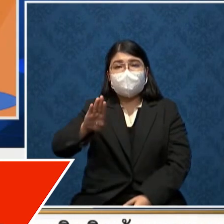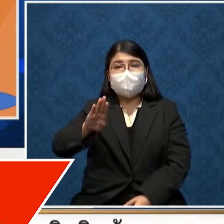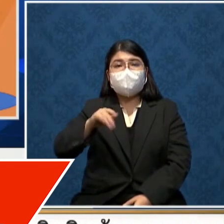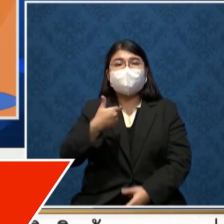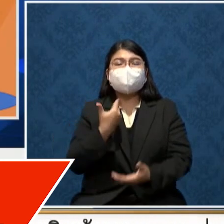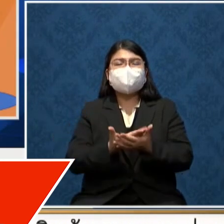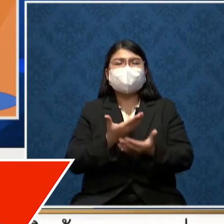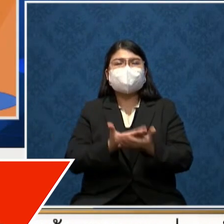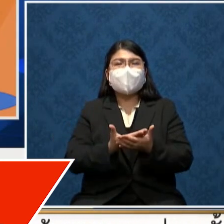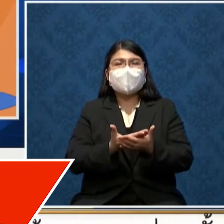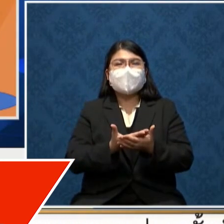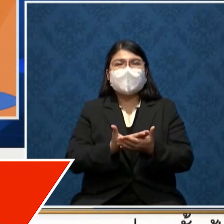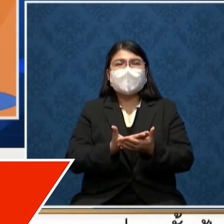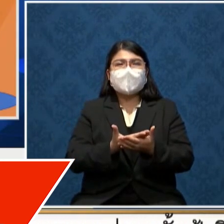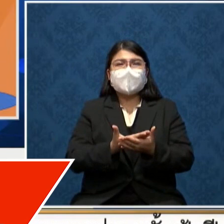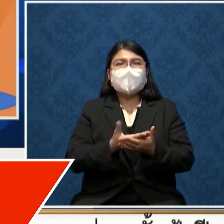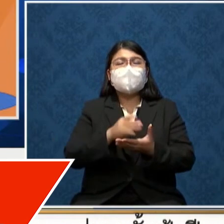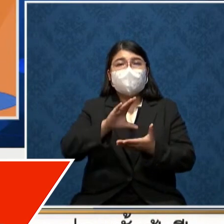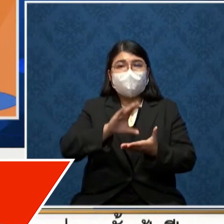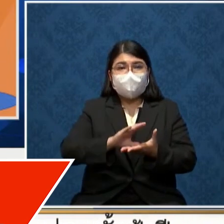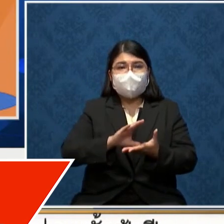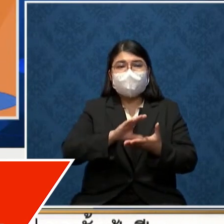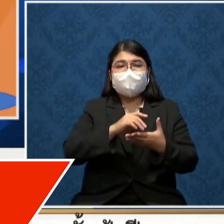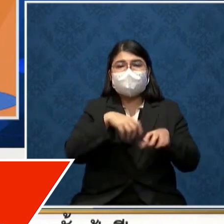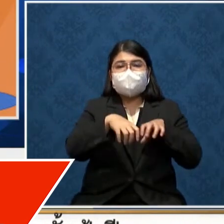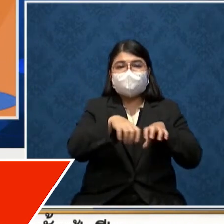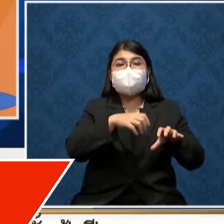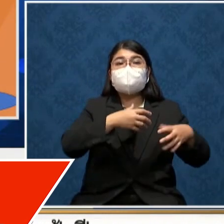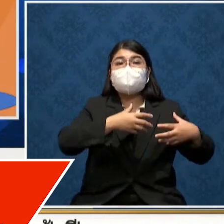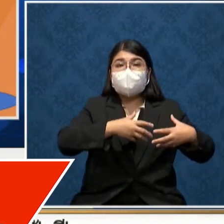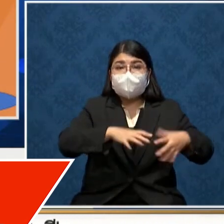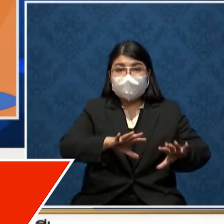ำปีไปแล้วจึงถามว่